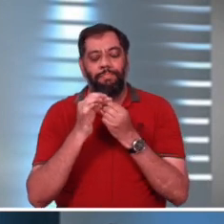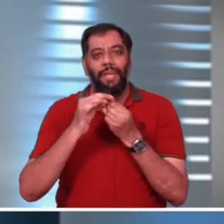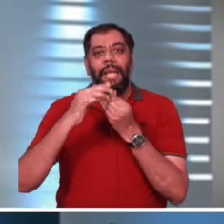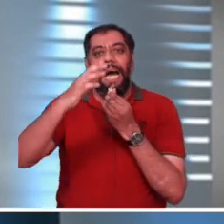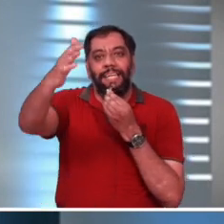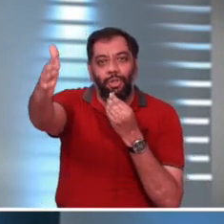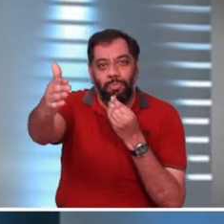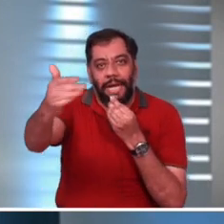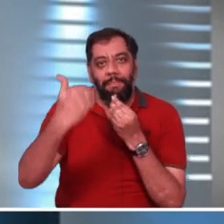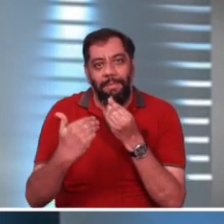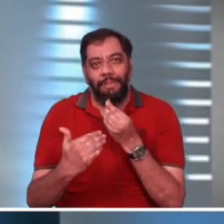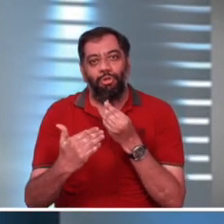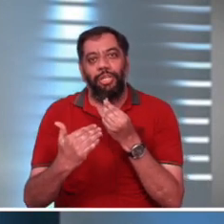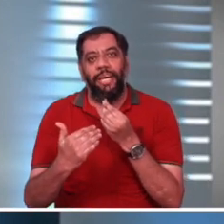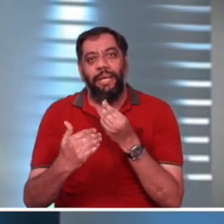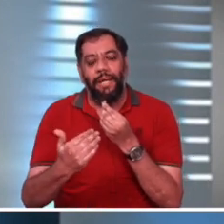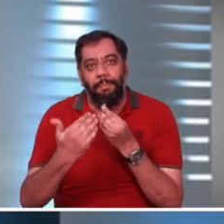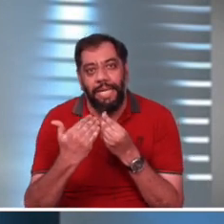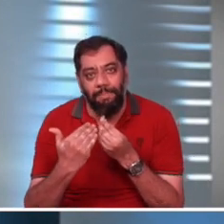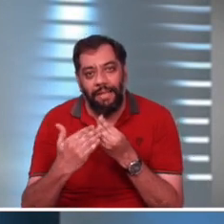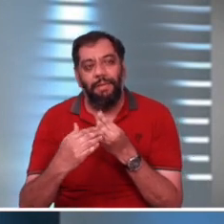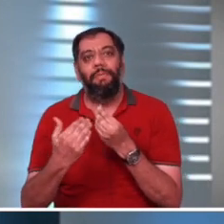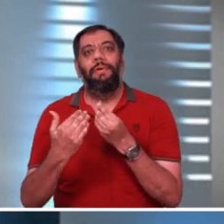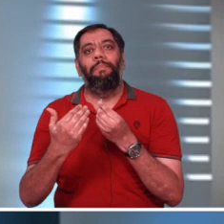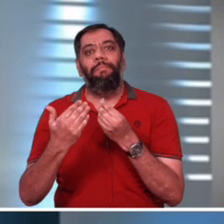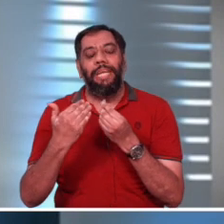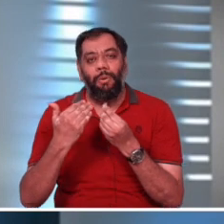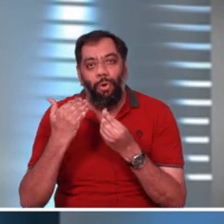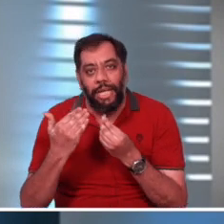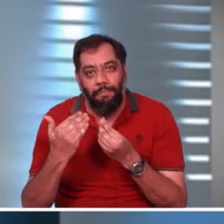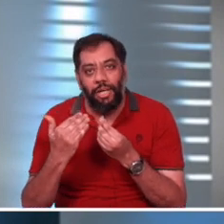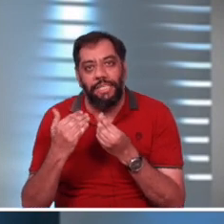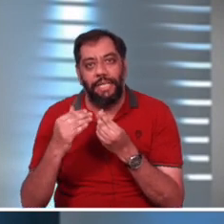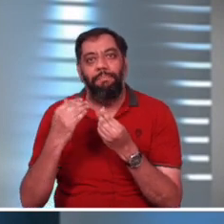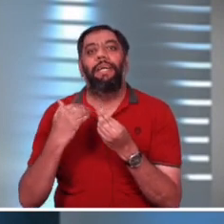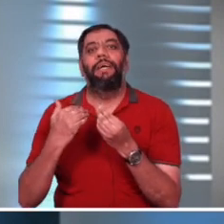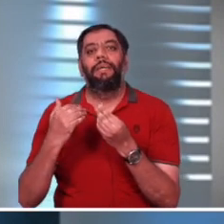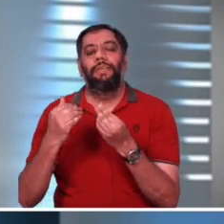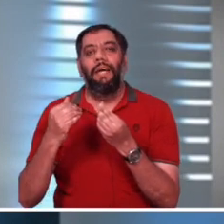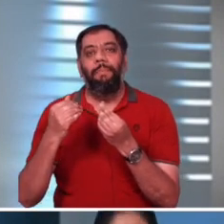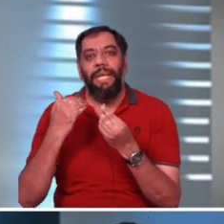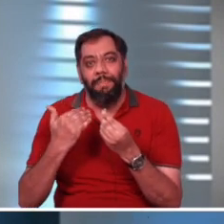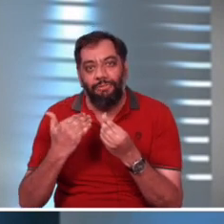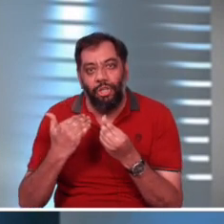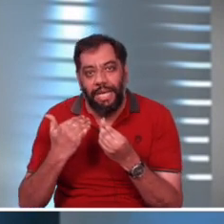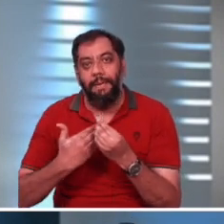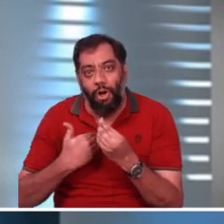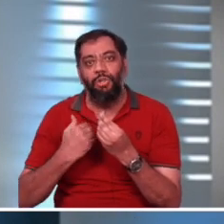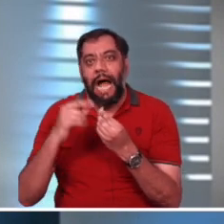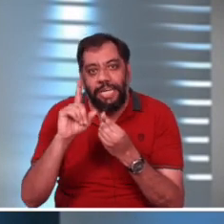दोबारा चला जाऊंगा। पहले पहली बार कौन होगा, मैं आगे भी चलूंगा। मेरी बात ये है, मैं आगे रहने के लिए मैं नहीं आ रहा हूं।